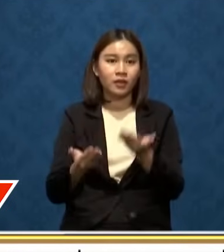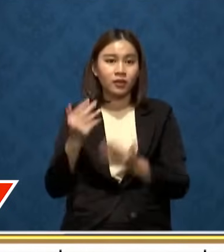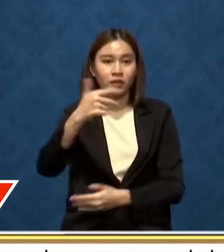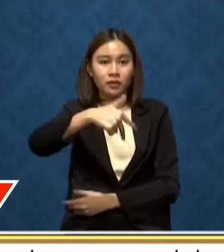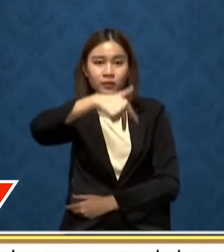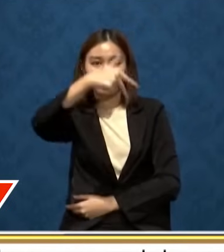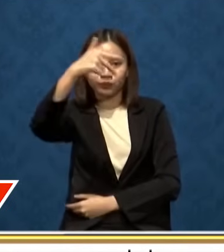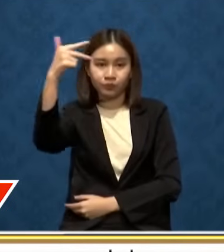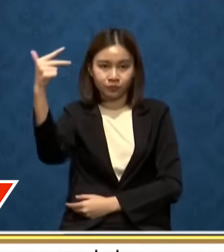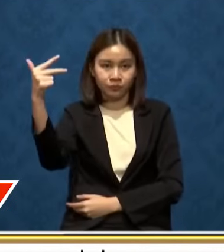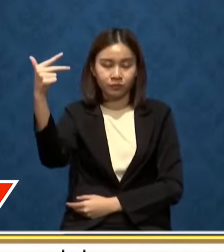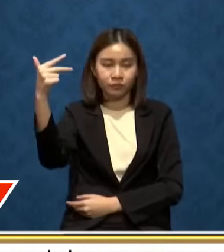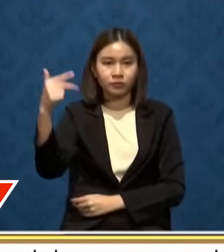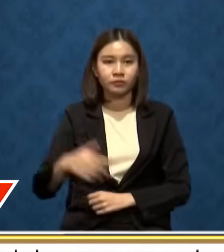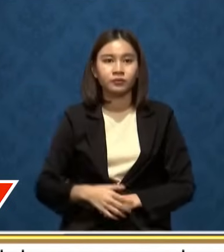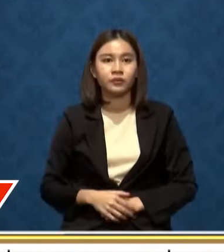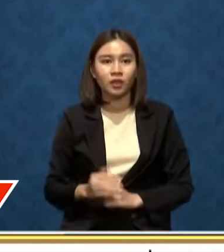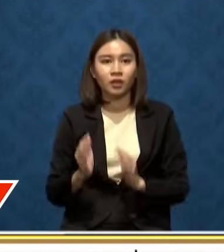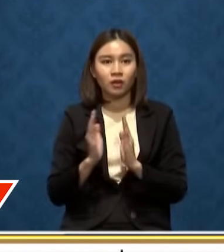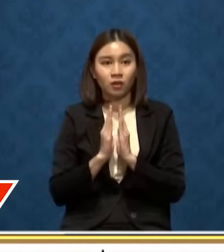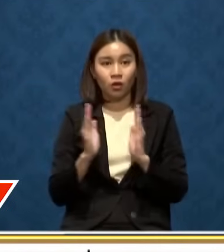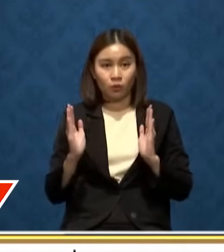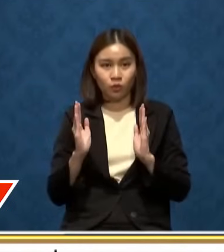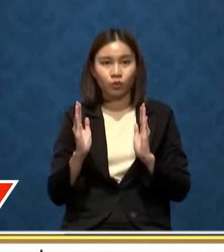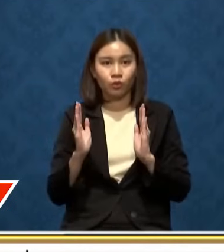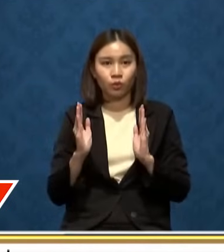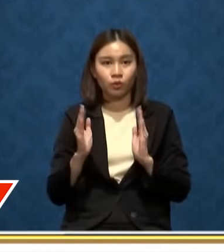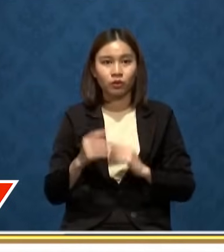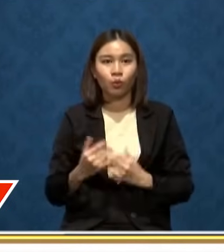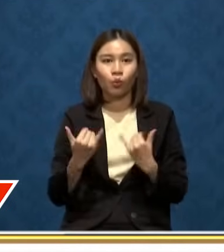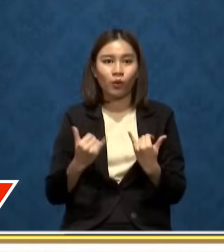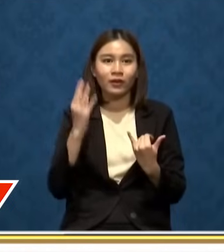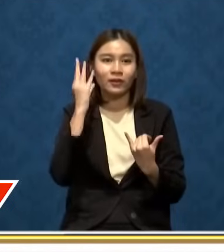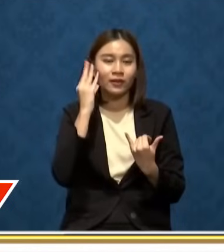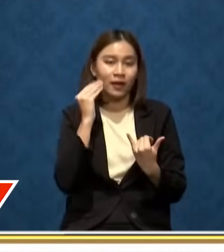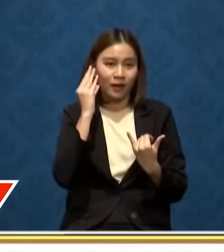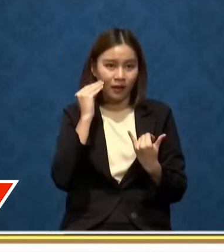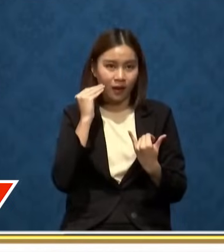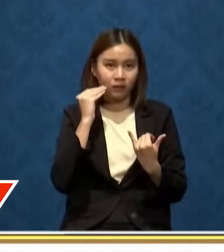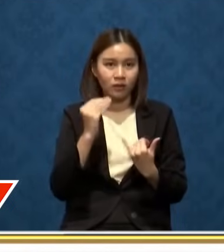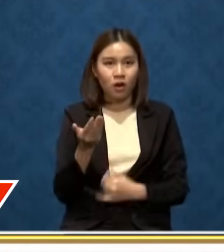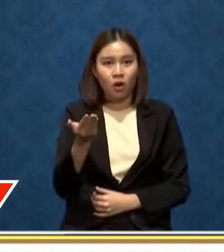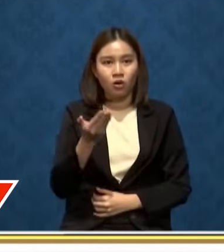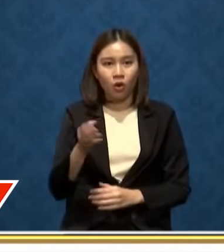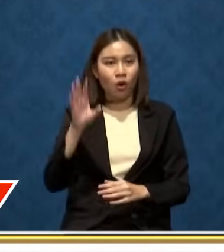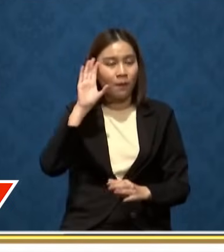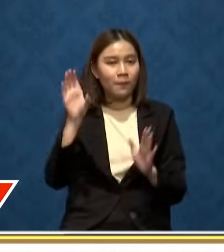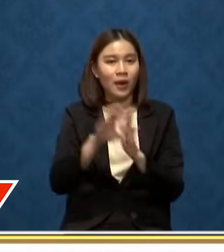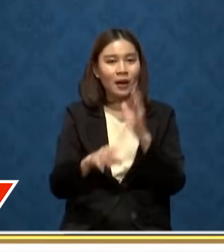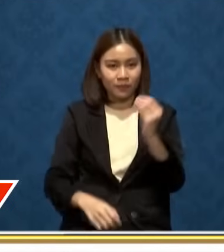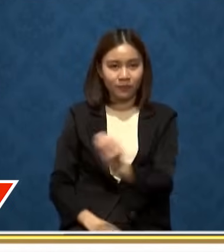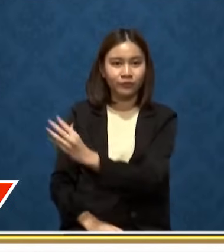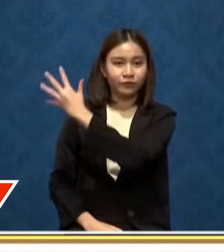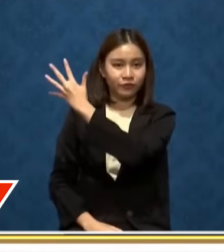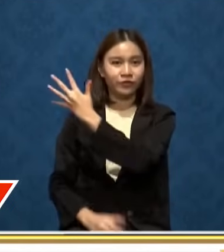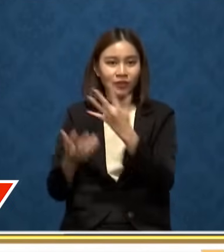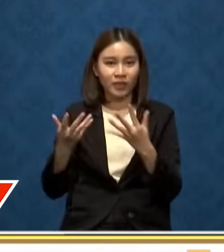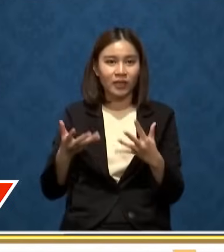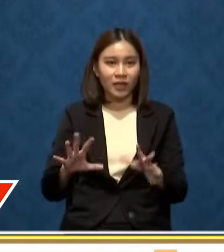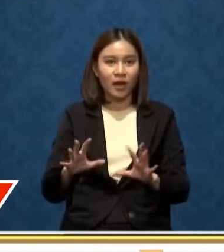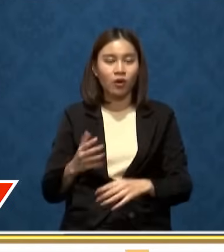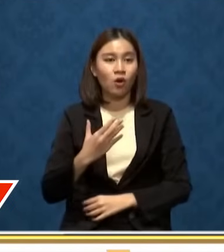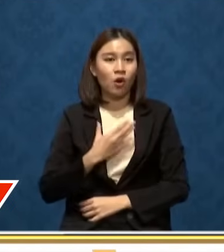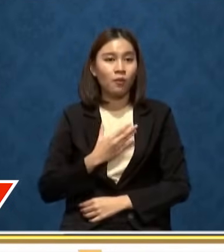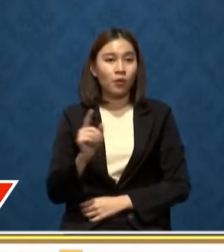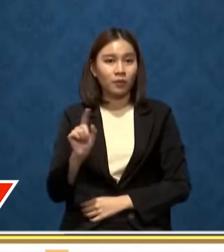ทย TBS ขอบคุณโสดครับวันนี้น่ารักกว่าวันก่อนไม่ต้องขอก็ขึ้นรูปให้ผ